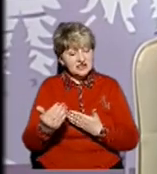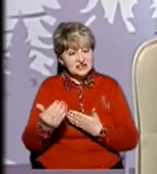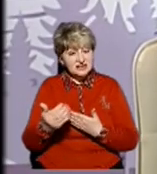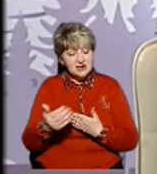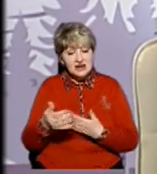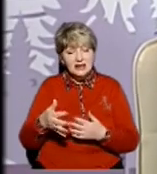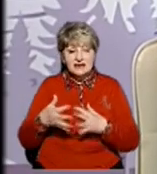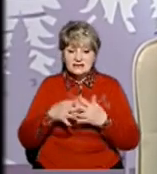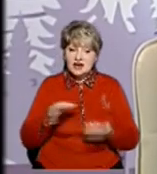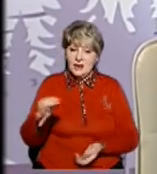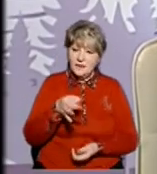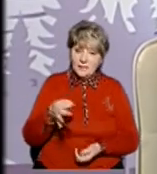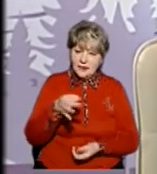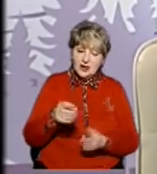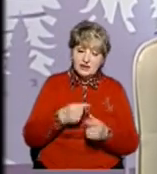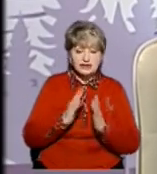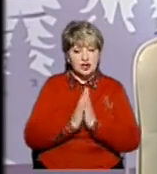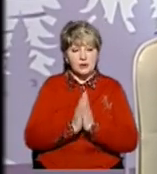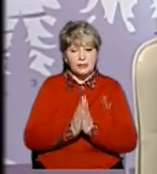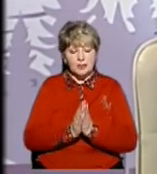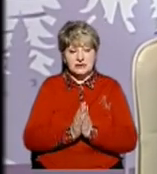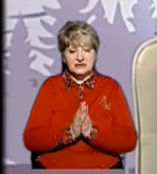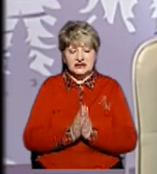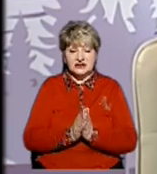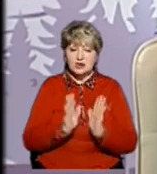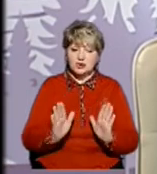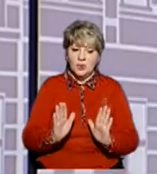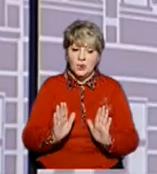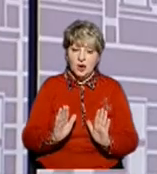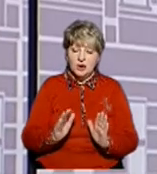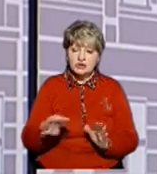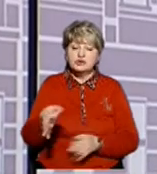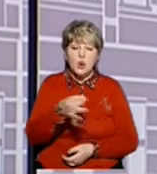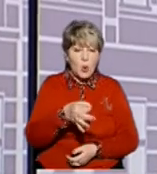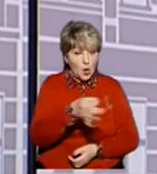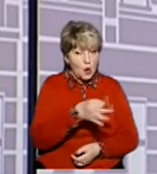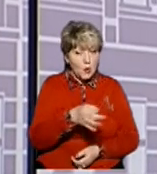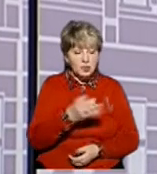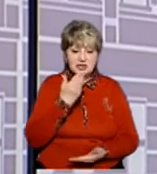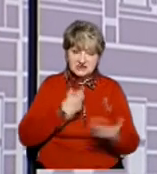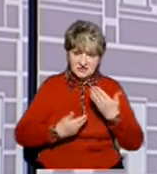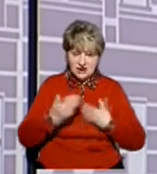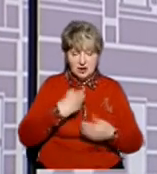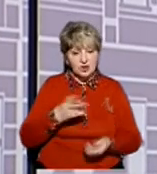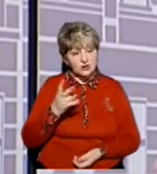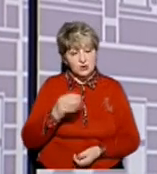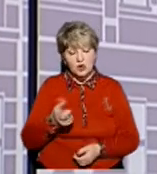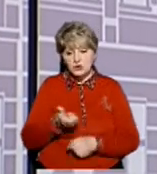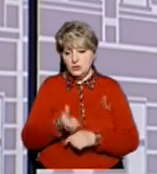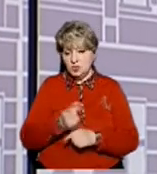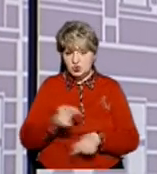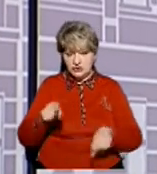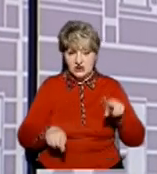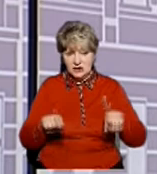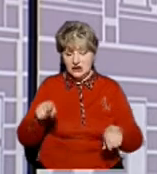своє житло, чи, можливо, просять знайти житло для оренди десь? З області звертаються, але дуже рідко. І